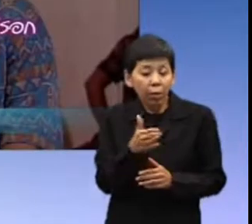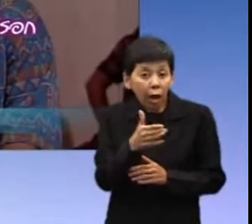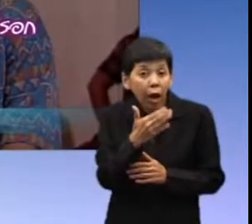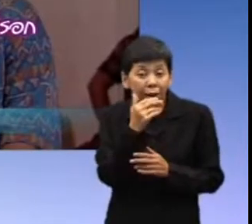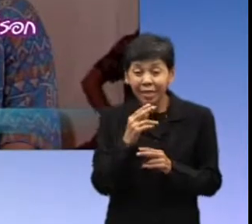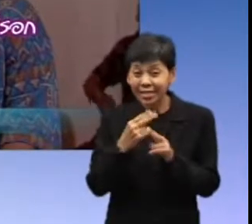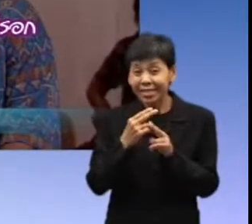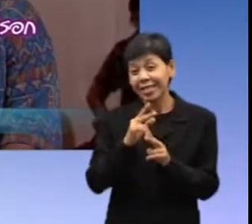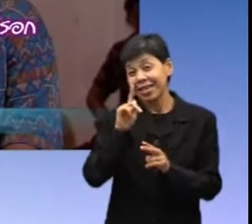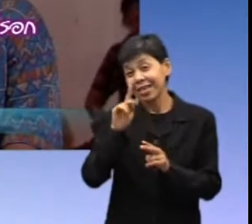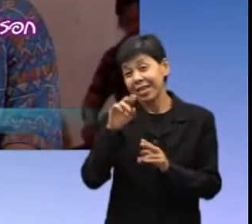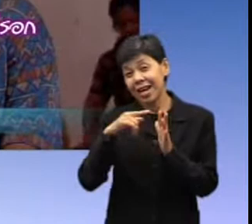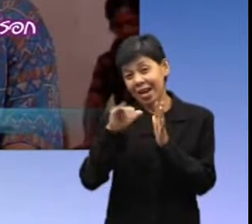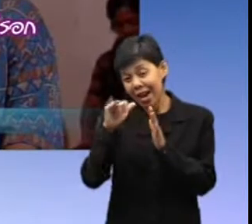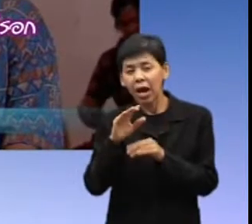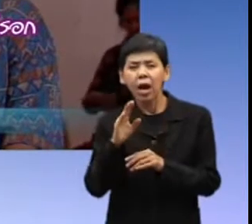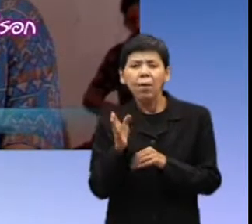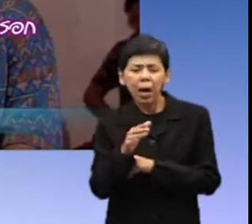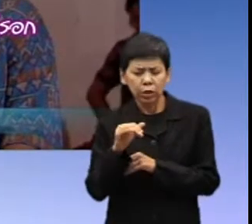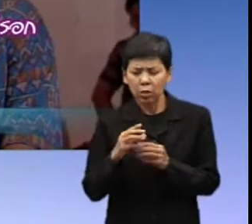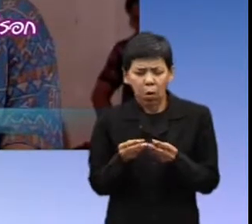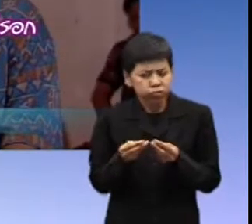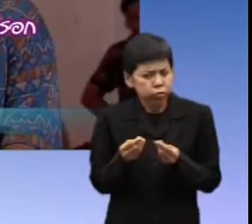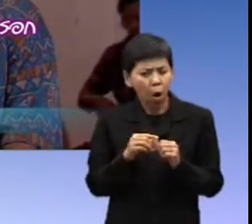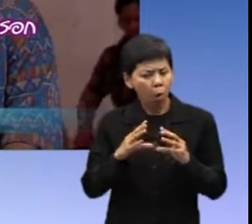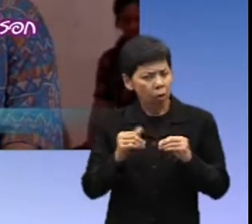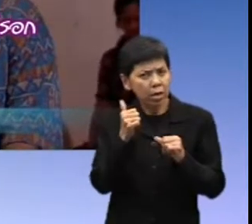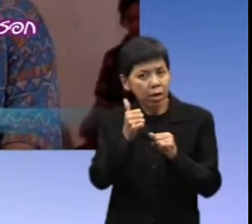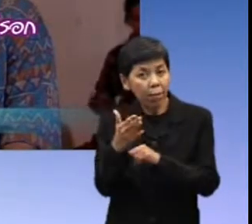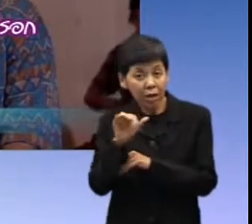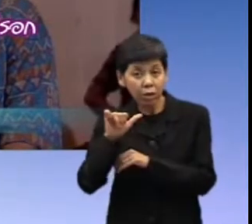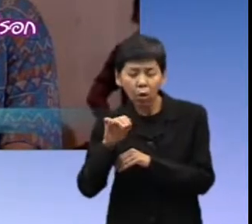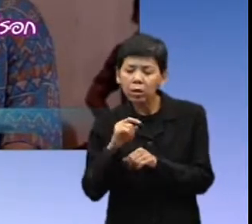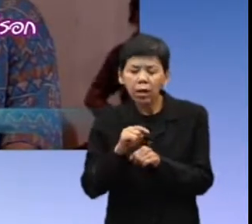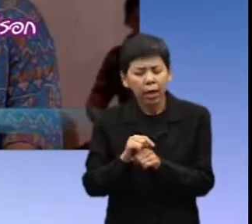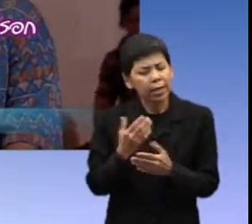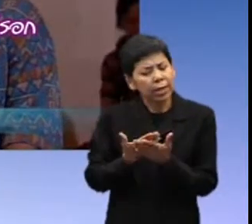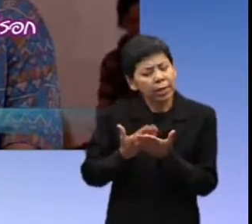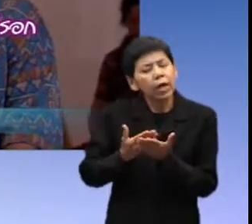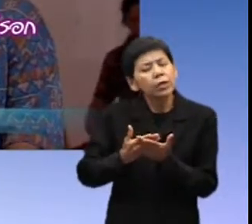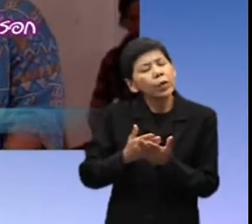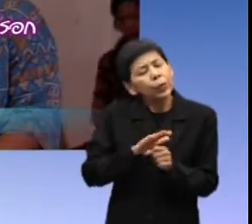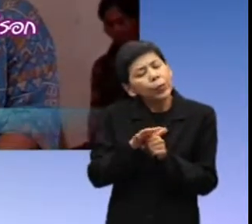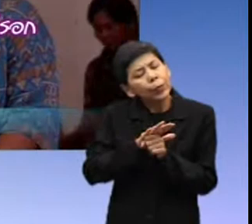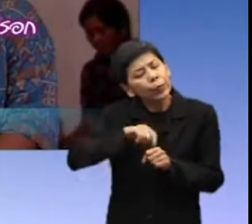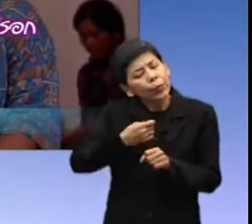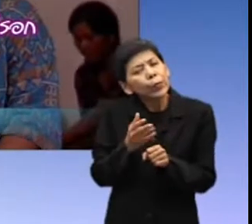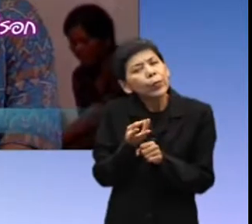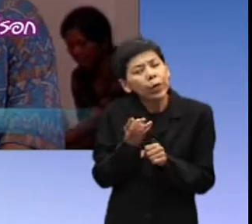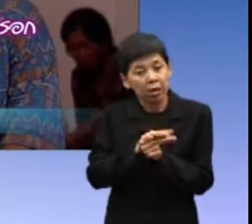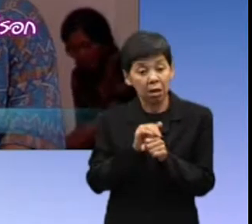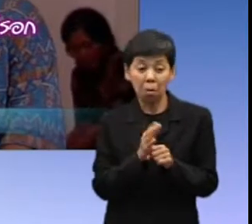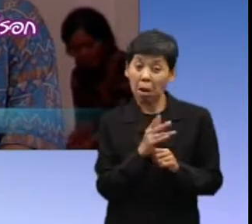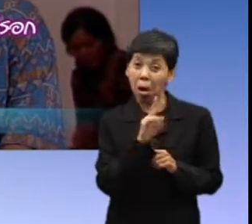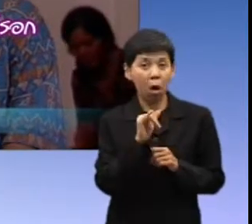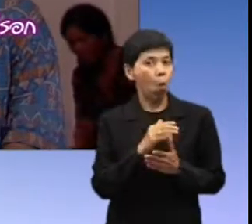ที่เลือกใช้เนื้อปลากายกับปลายี่สกเพราะว่าเนื้อปลากายมันมีความเหนียวส่วนปลายี่สกคือเราต้องการลดต้นทุนถ้าเราจะใช้เนื้อปลาก